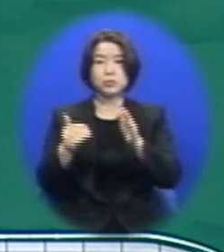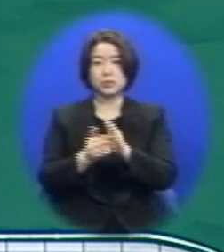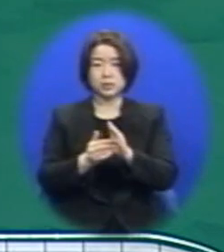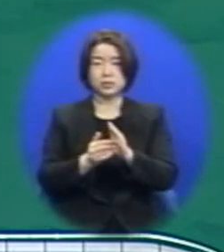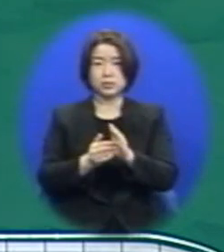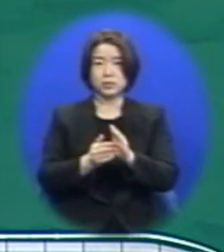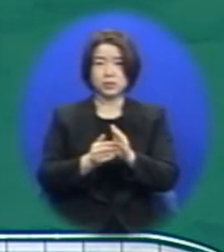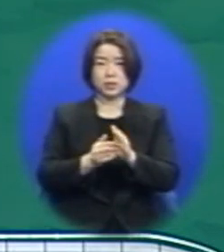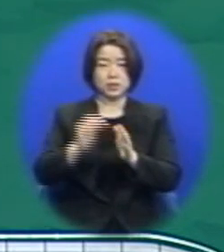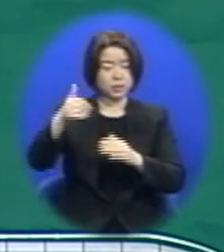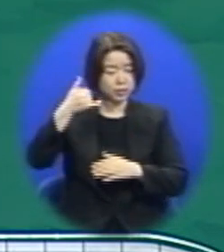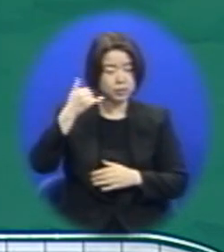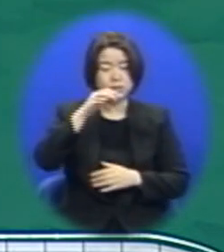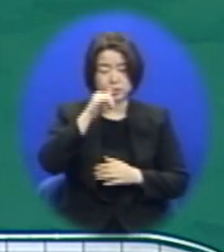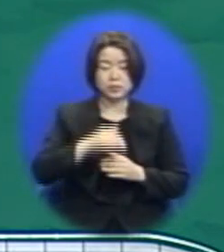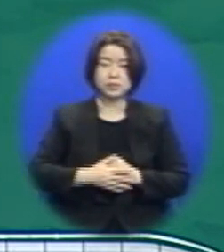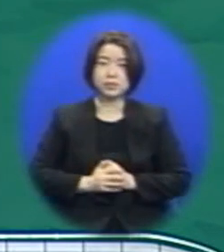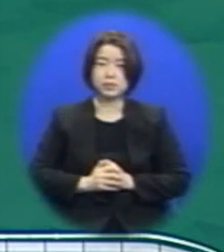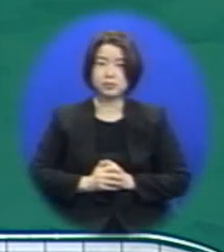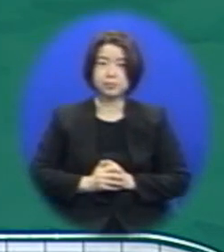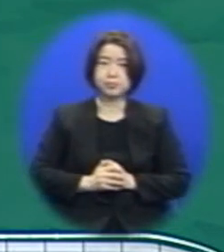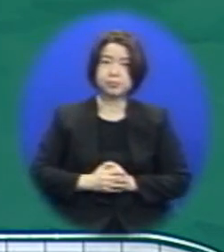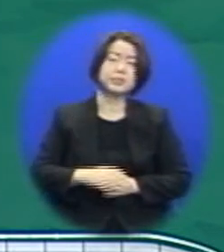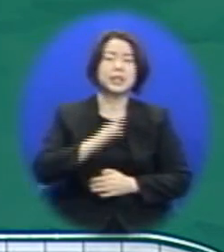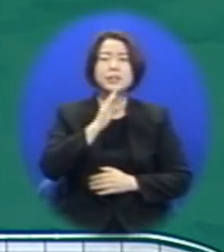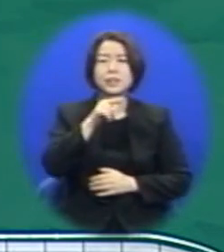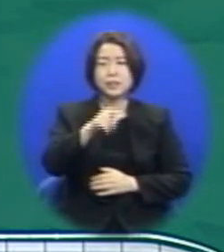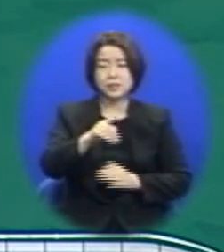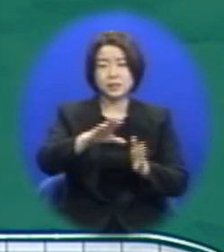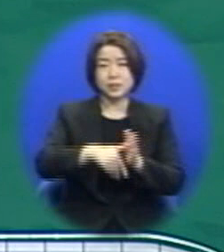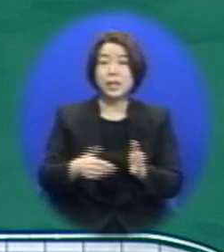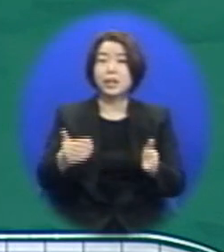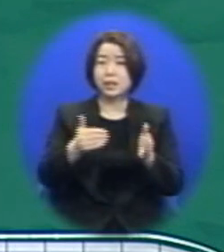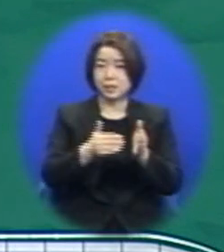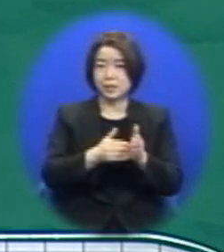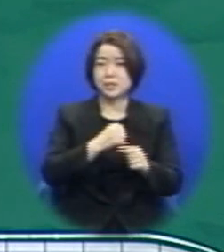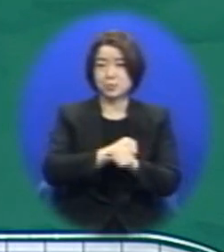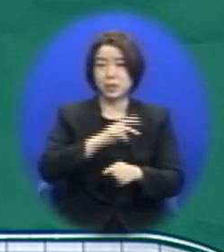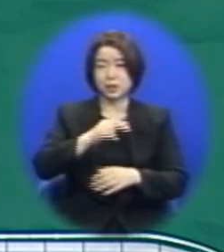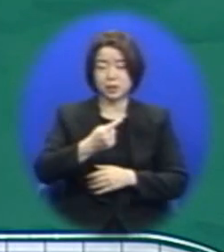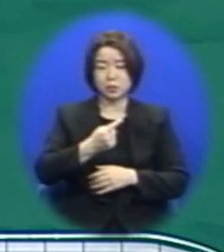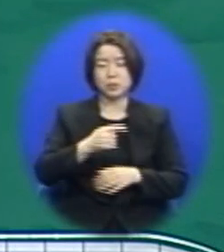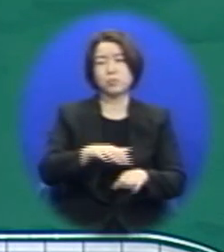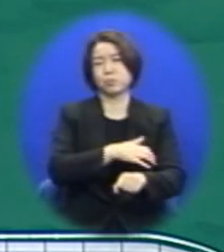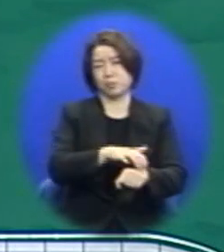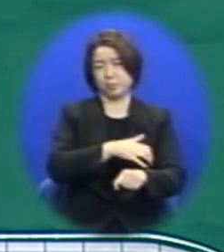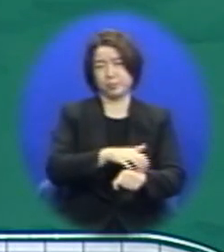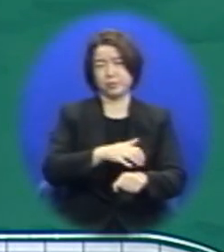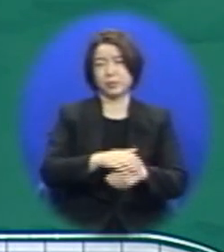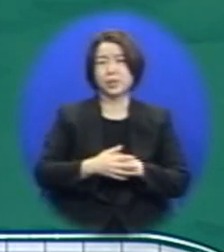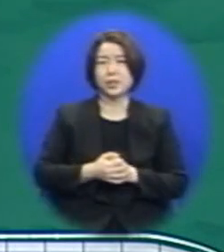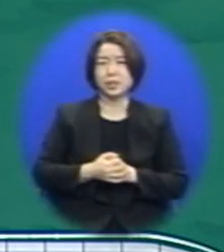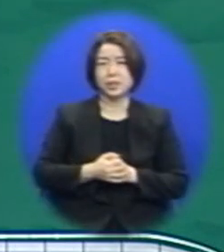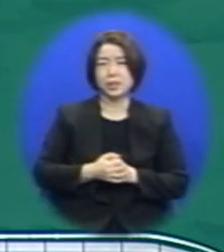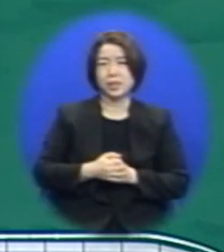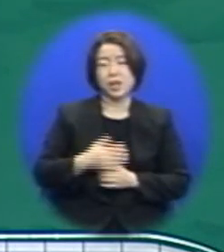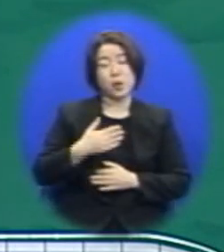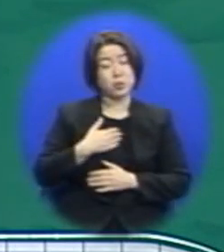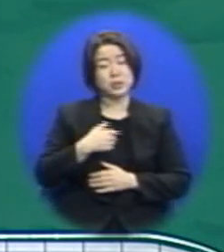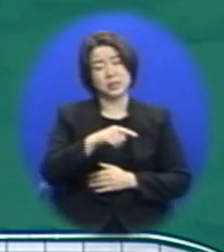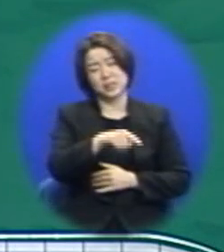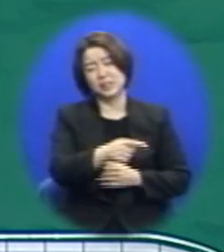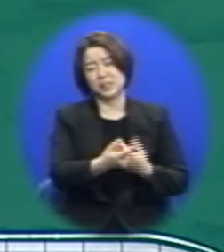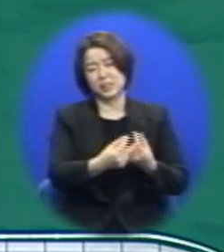그렇게 연락이 왔었어요. 사실 그때까지만 해도 솔직히 불편했어요. 어떻게 나에게는